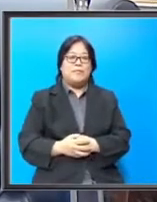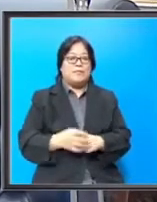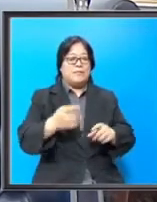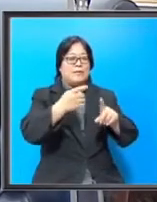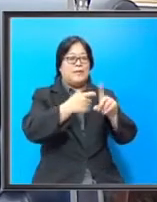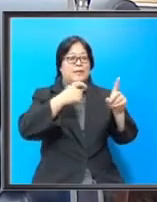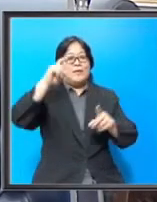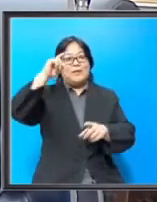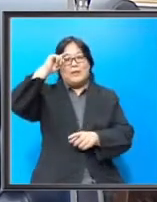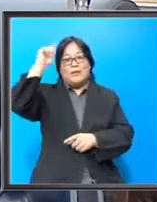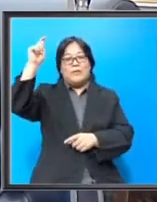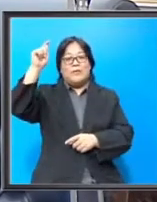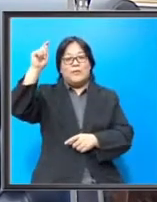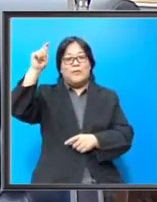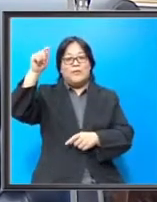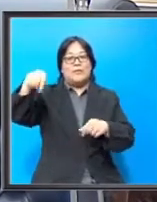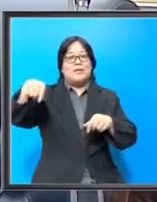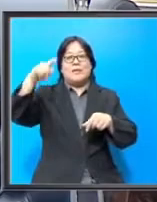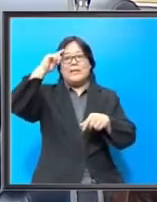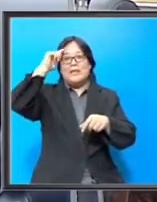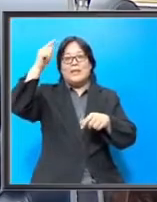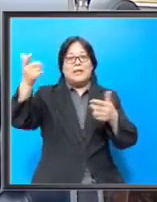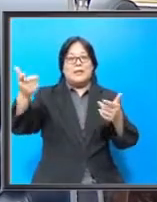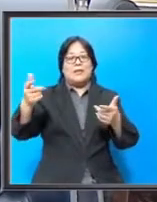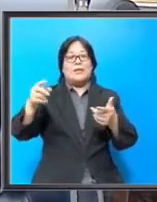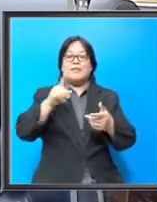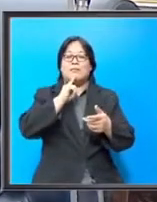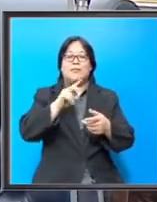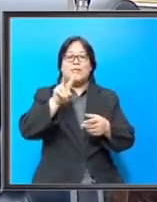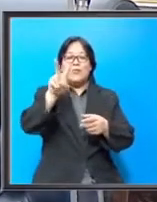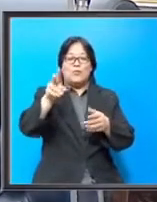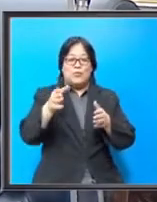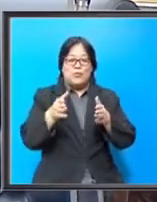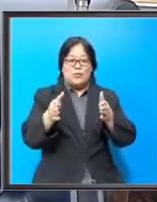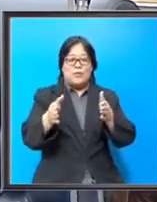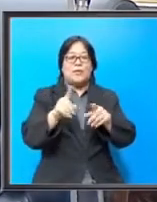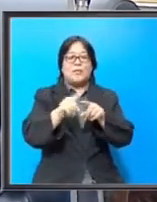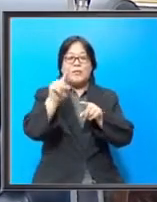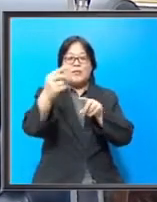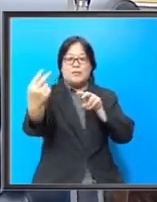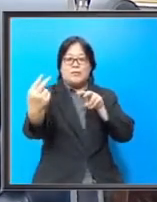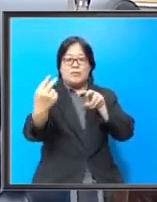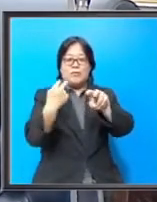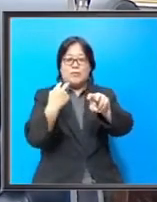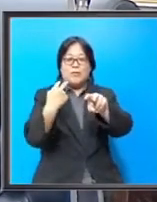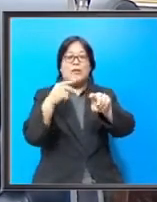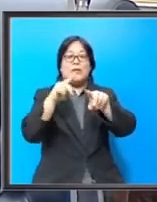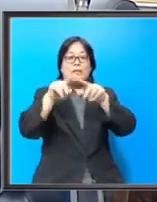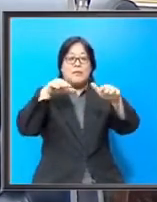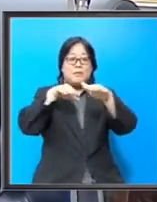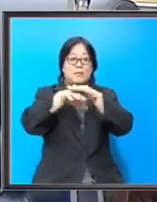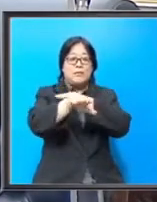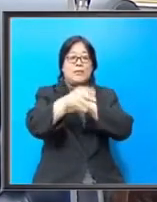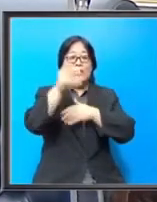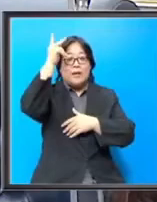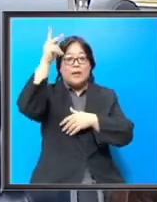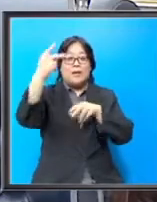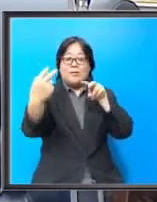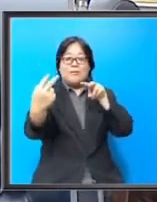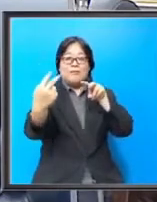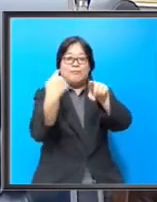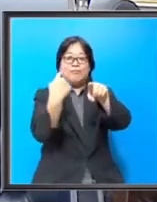Terengganu Terengganu ini dia duolin untuk satu hal masuk klantan jadi 1line